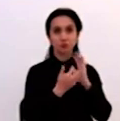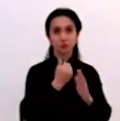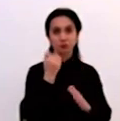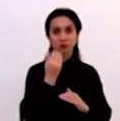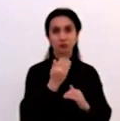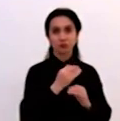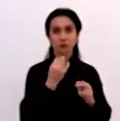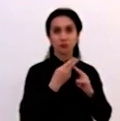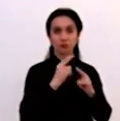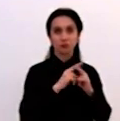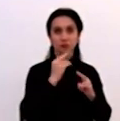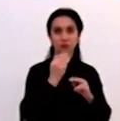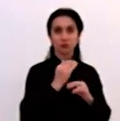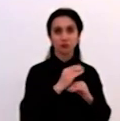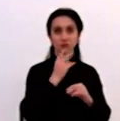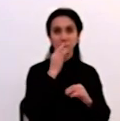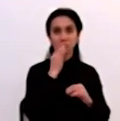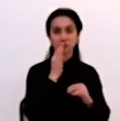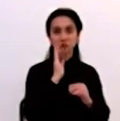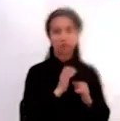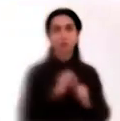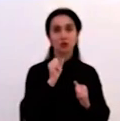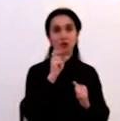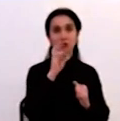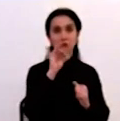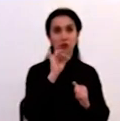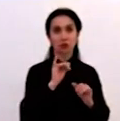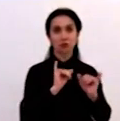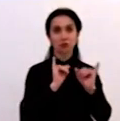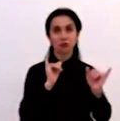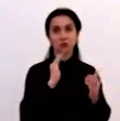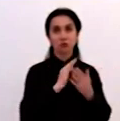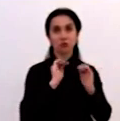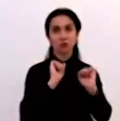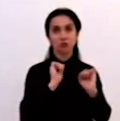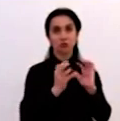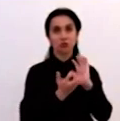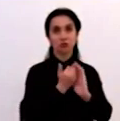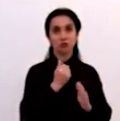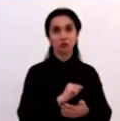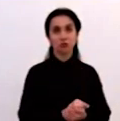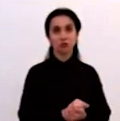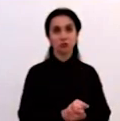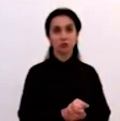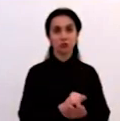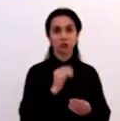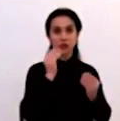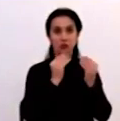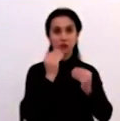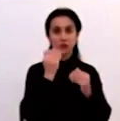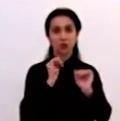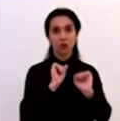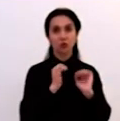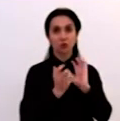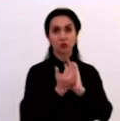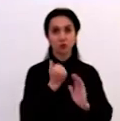demak, quyidagilar ne ifodalash mumkin ekan: axborot tarqalib ketishini oldini olish, qalbakilashtirishni